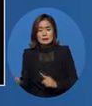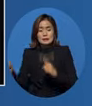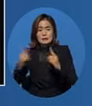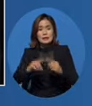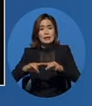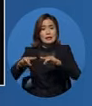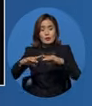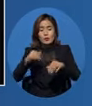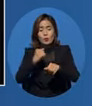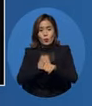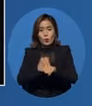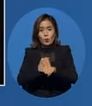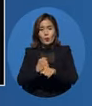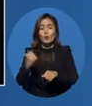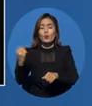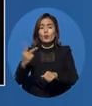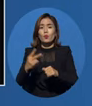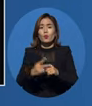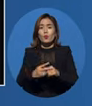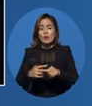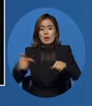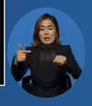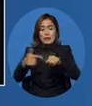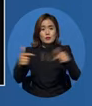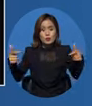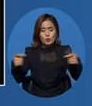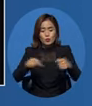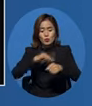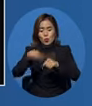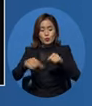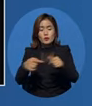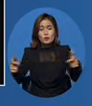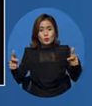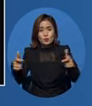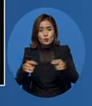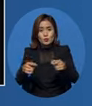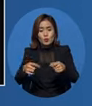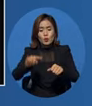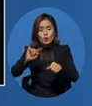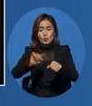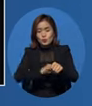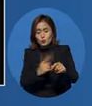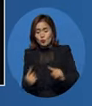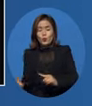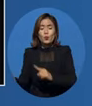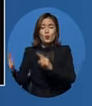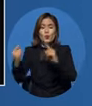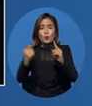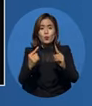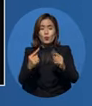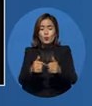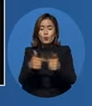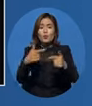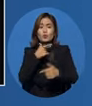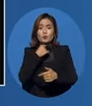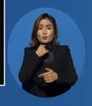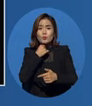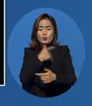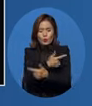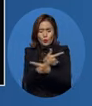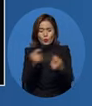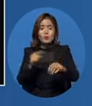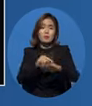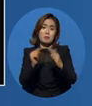급격히 줄이고 가스 도 줄이고 얹어도 줄여서 빨리 재생에너지를 빨리 늘리고 싶은 게 모두 나 우리 같은